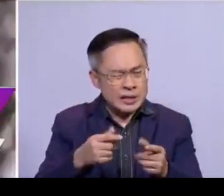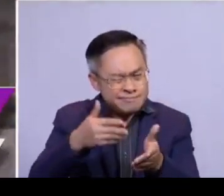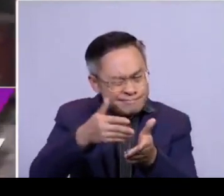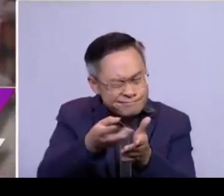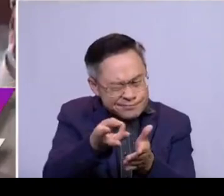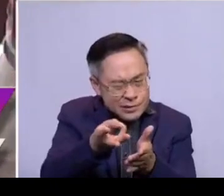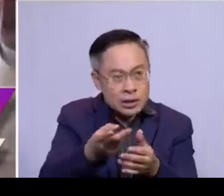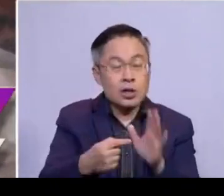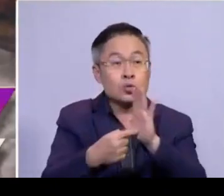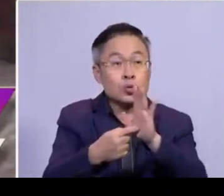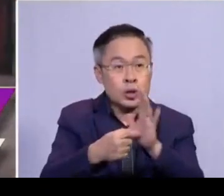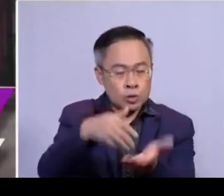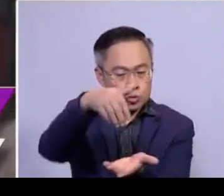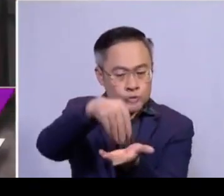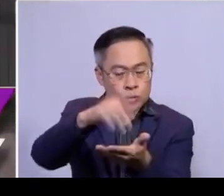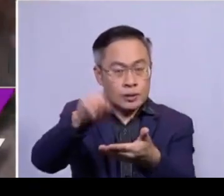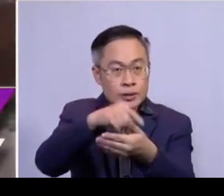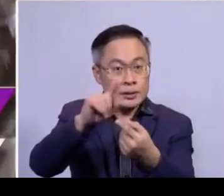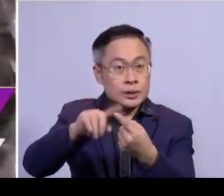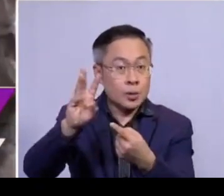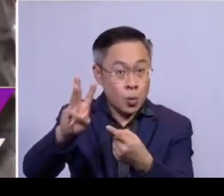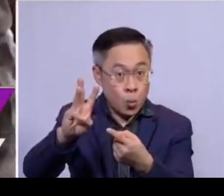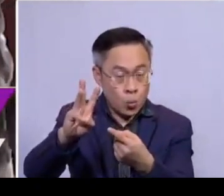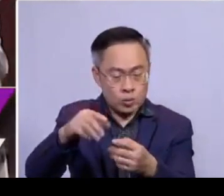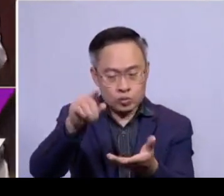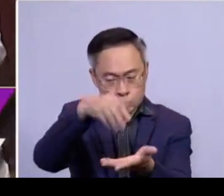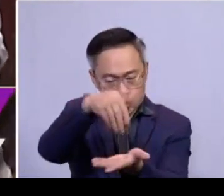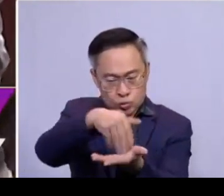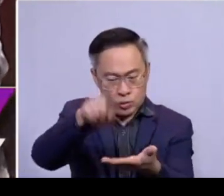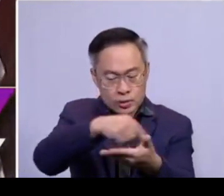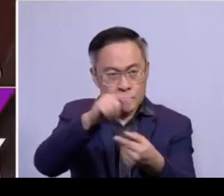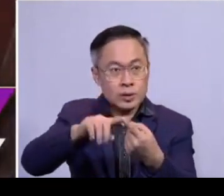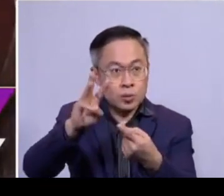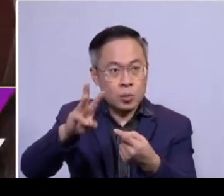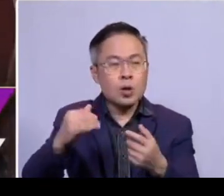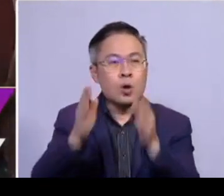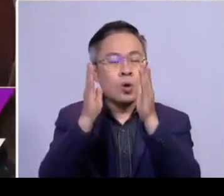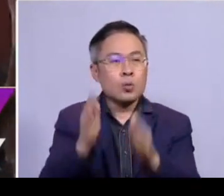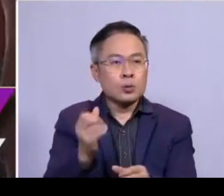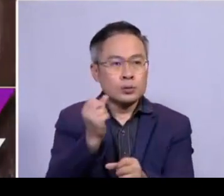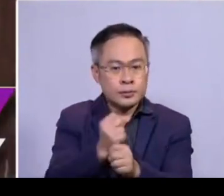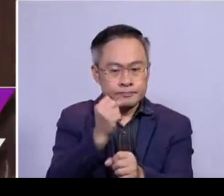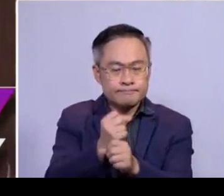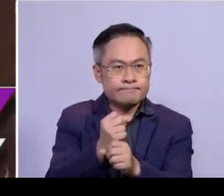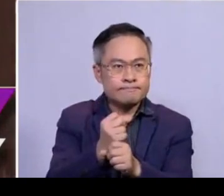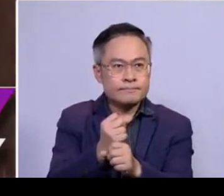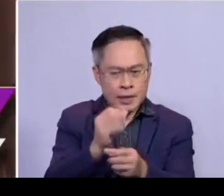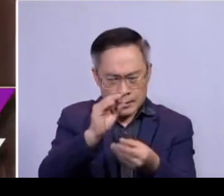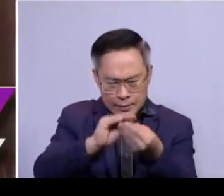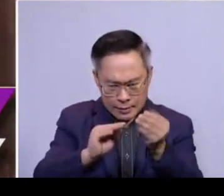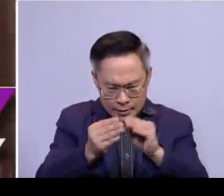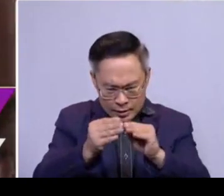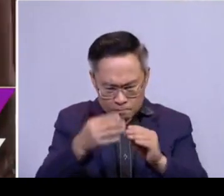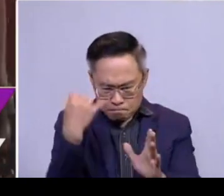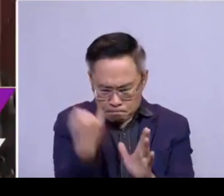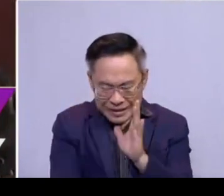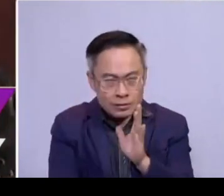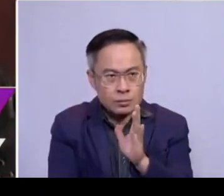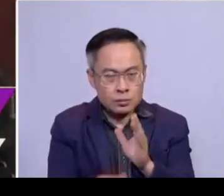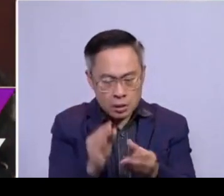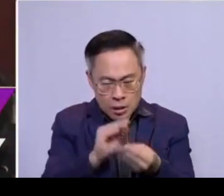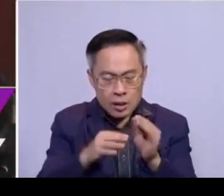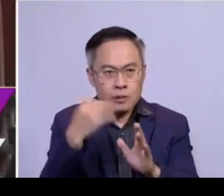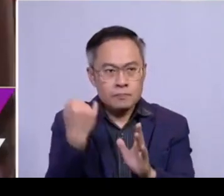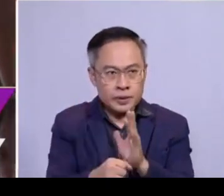อย่างเช่นในหน่วยเลือกตั้งที่6ในเขตเลือกตั้งที่2จุดนี้พบค่ะว่ามีเจ้าหน้าที่นั้นเขียนเลขลำดับของผู้ใช้สิทธิ์ผิดค่ะแต่ว่าโช